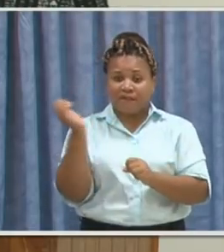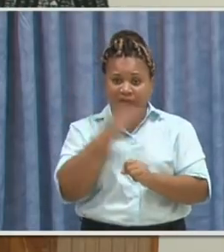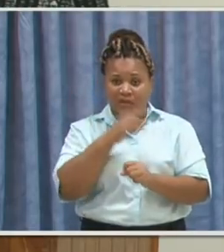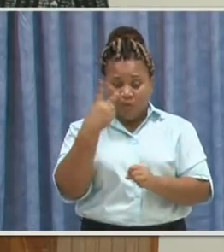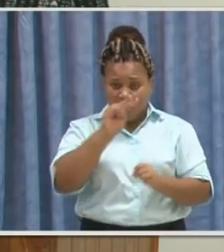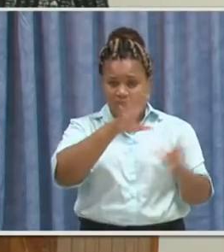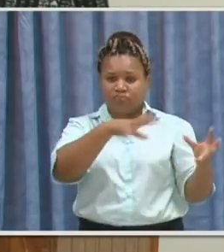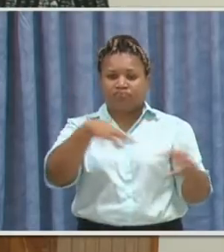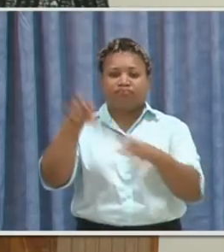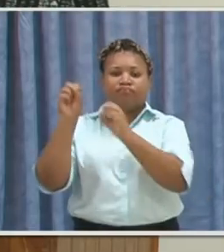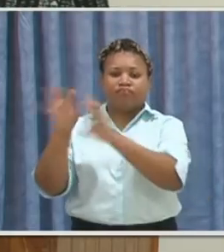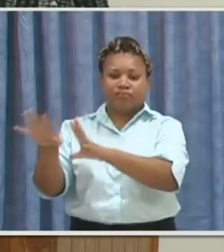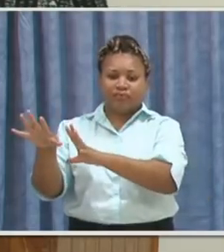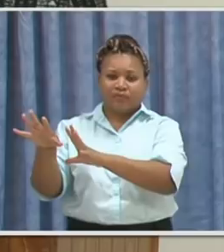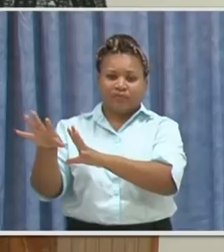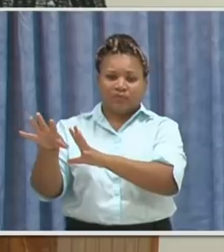cas,